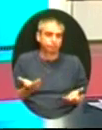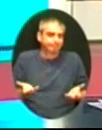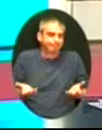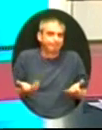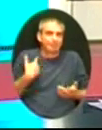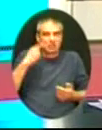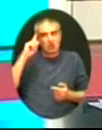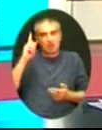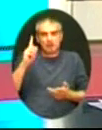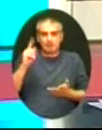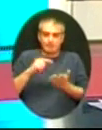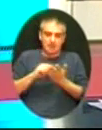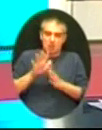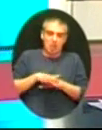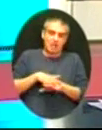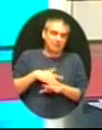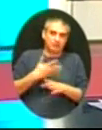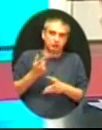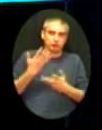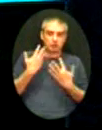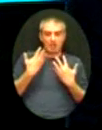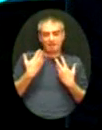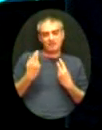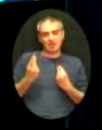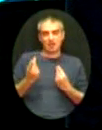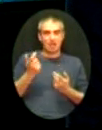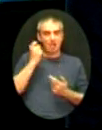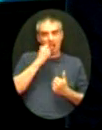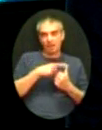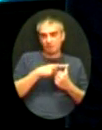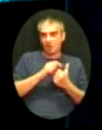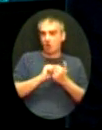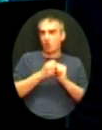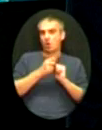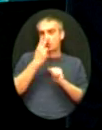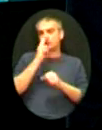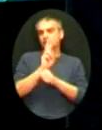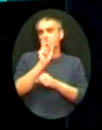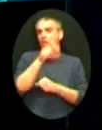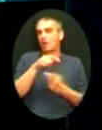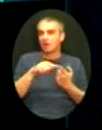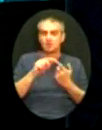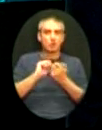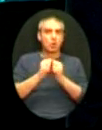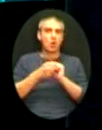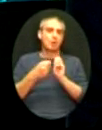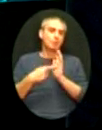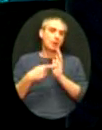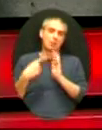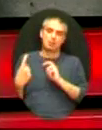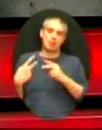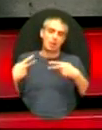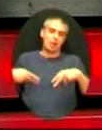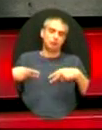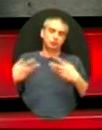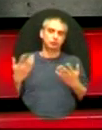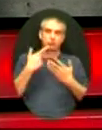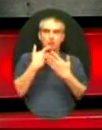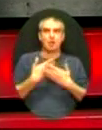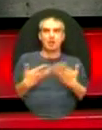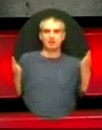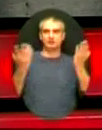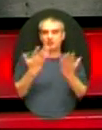אני לא יודעת אם בגלל שהם לא הרגישו שהייתה פה עבירה מצידו של ניסו שם, ניסו לגונן עליו, או דווקא משום שהם חששו